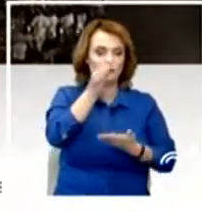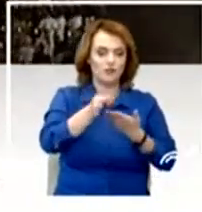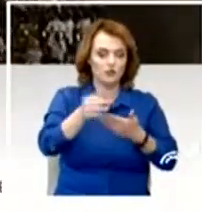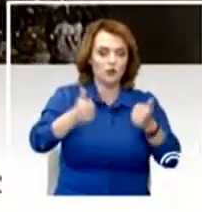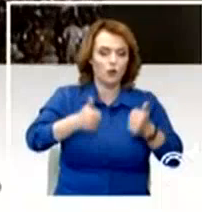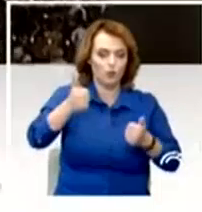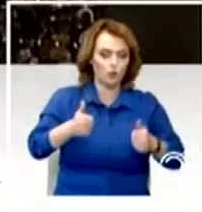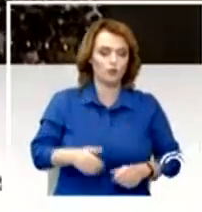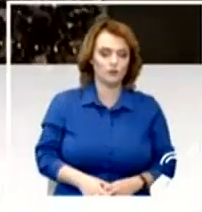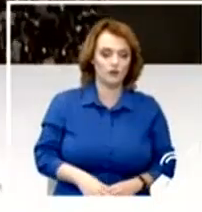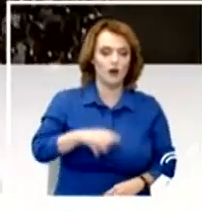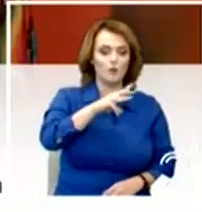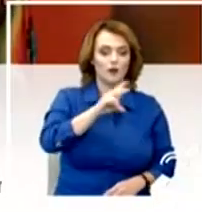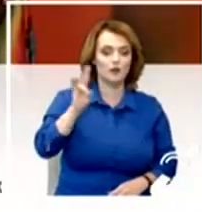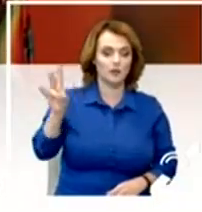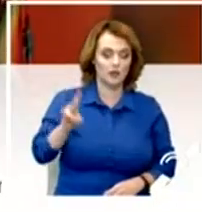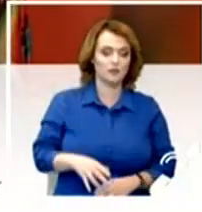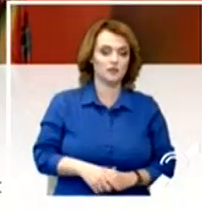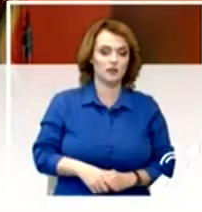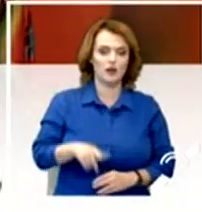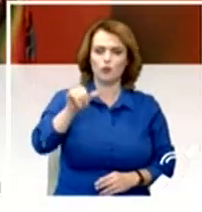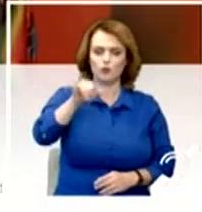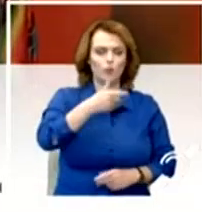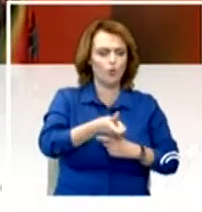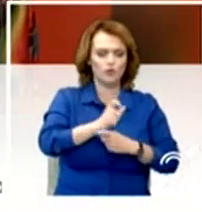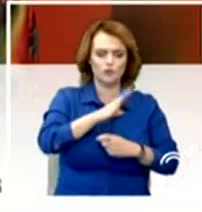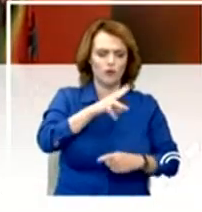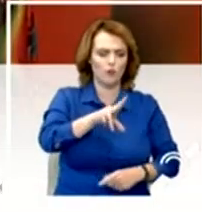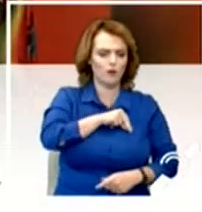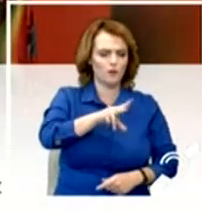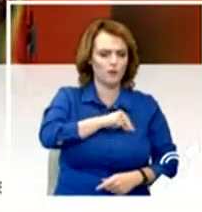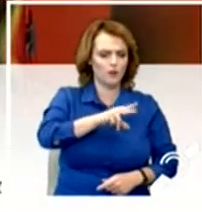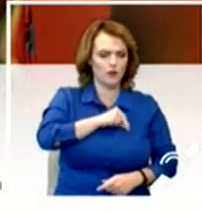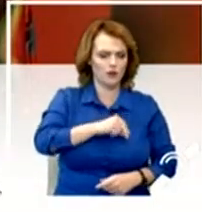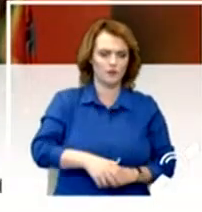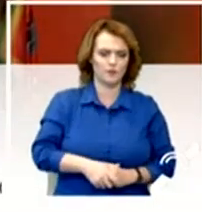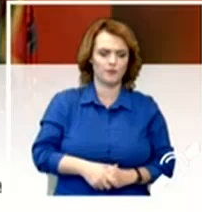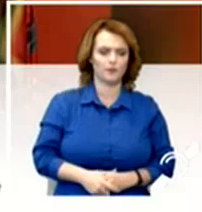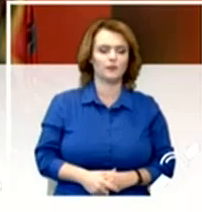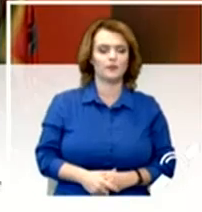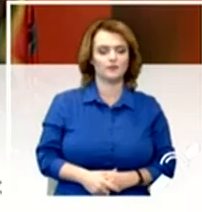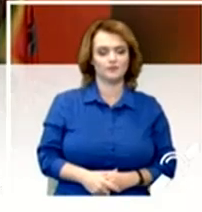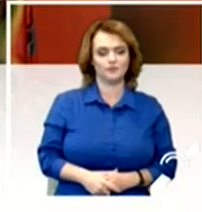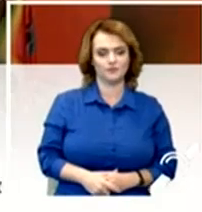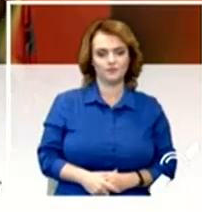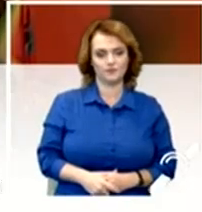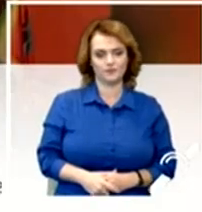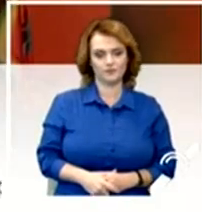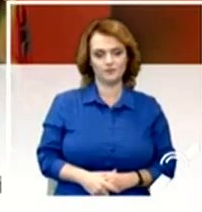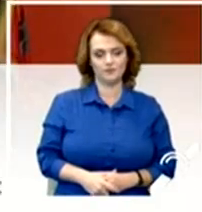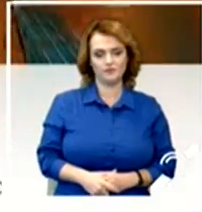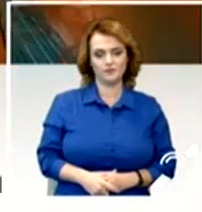Cariera Marianei Nicolescu a fost încununată de numeroase distincții. În 1993 a devenit membru de onoare al Academiei